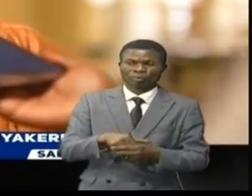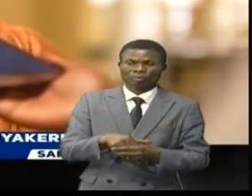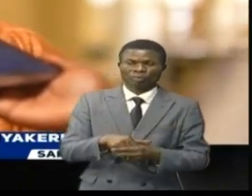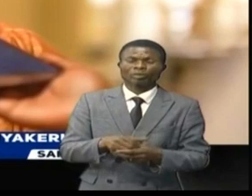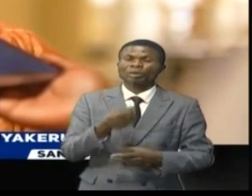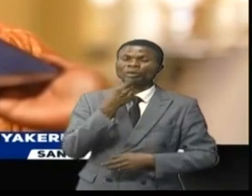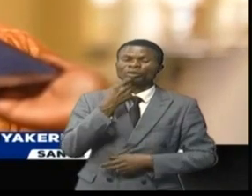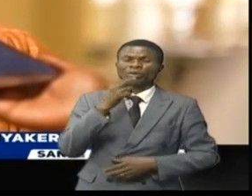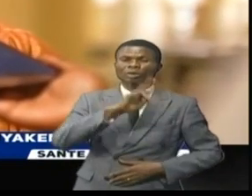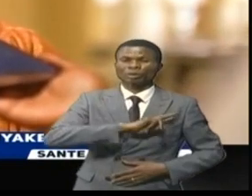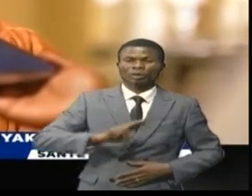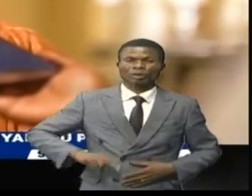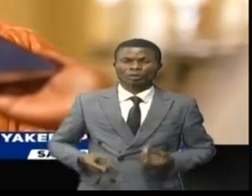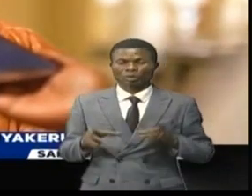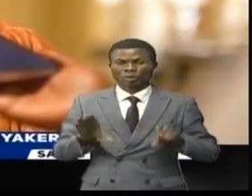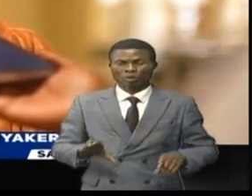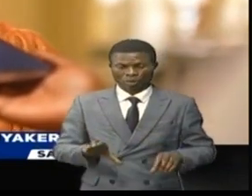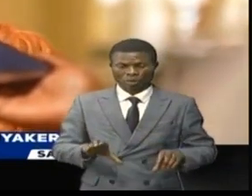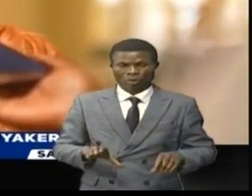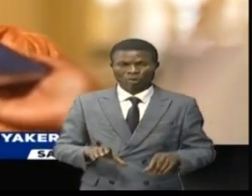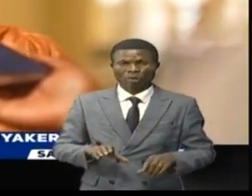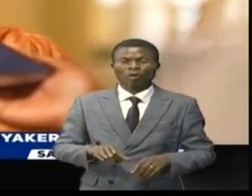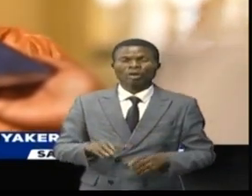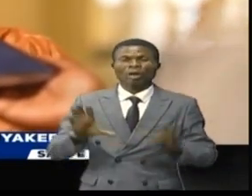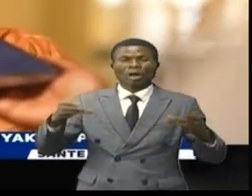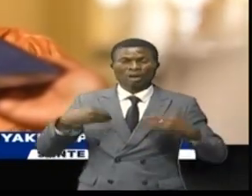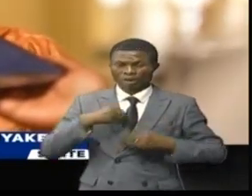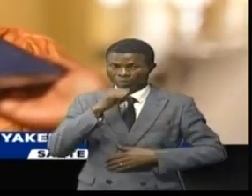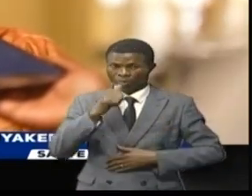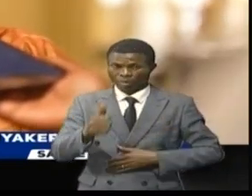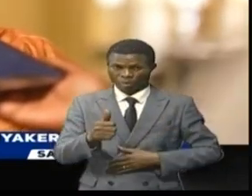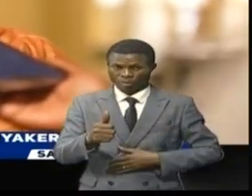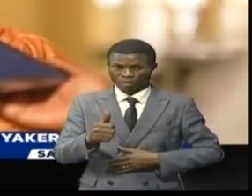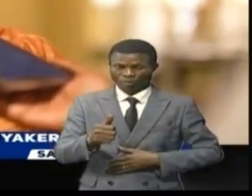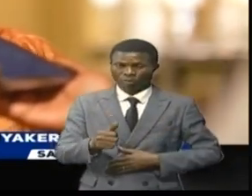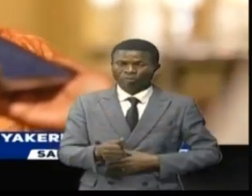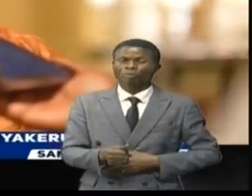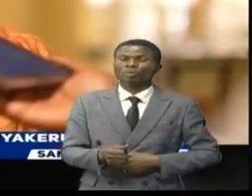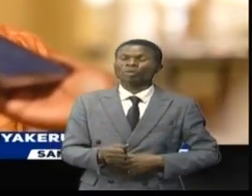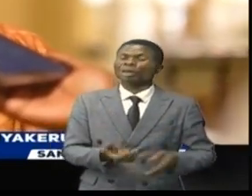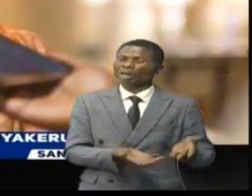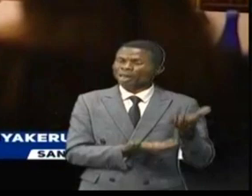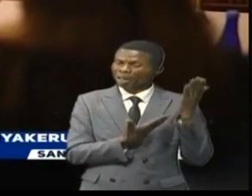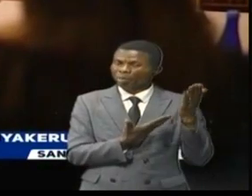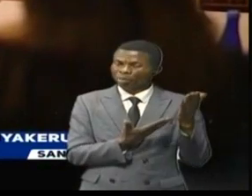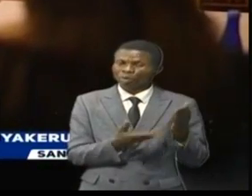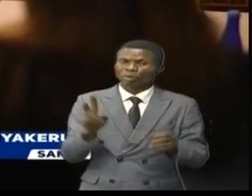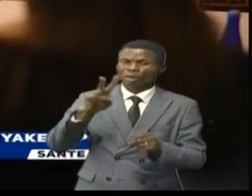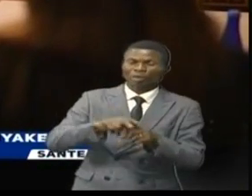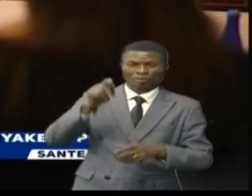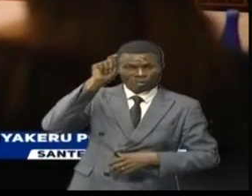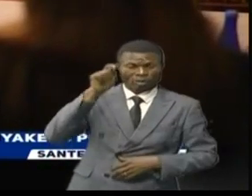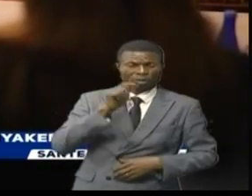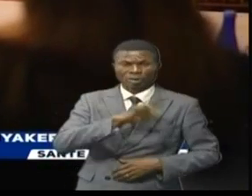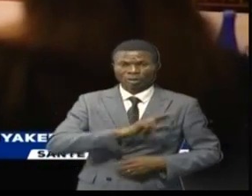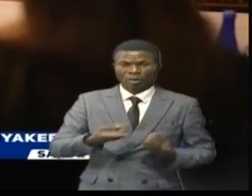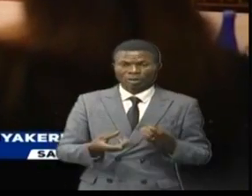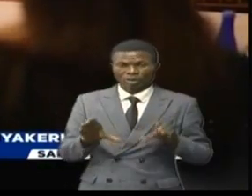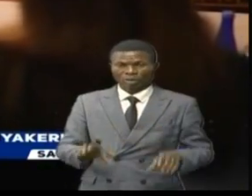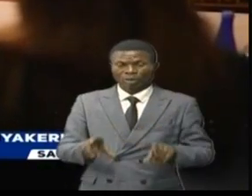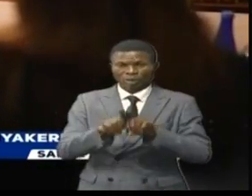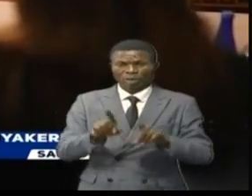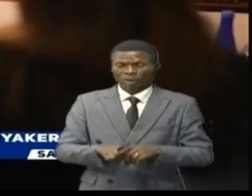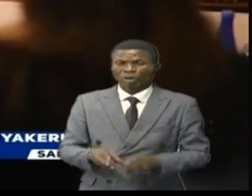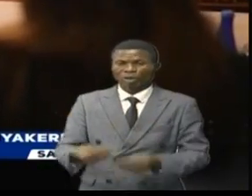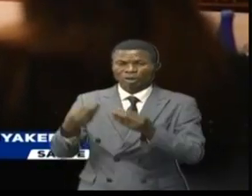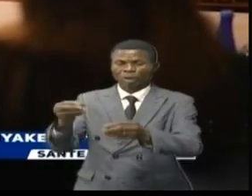dans l'histoire de la RDC qui non seulement reconnaît l'ampleur des violences sexuelles en RDC, mais qui apporte son